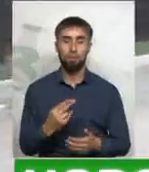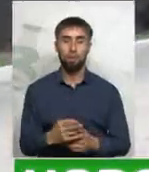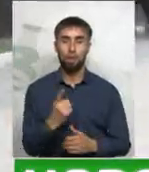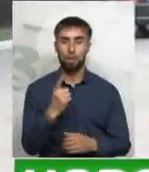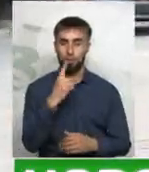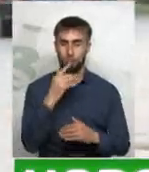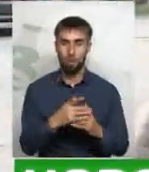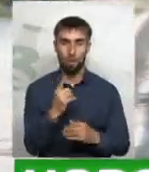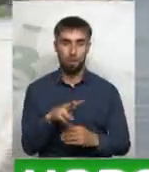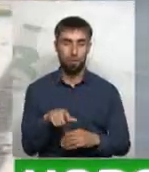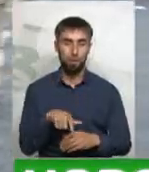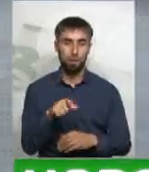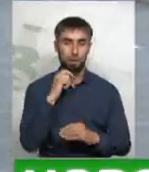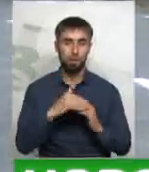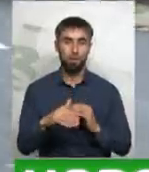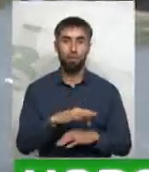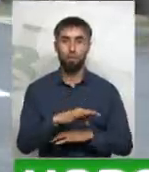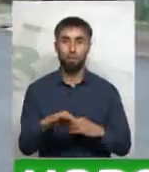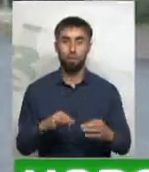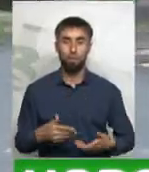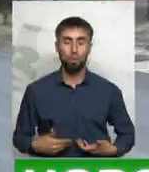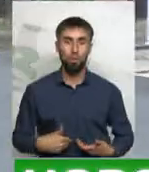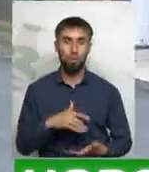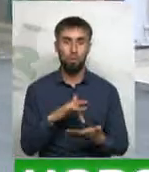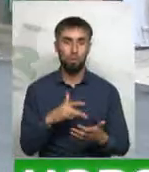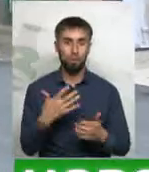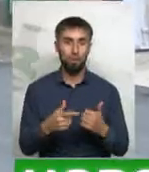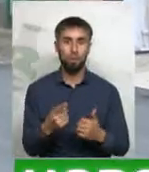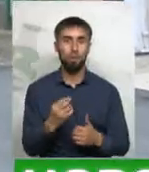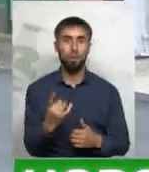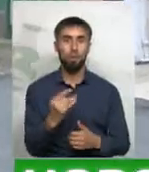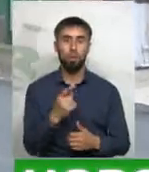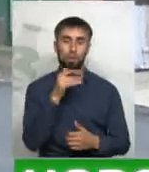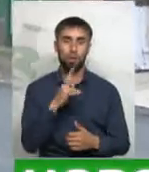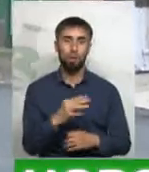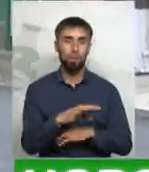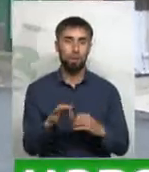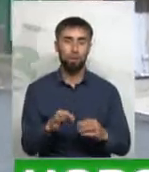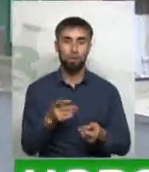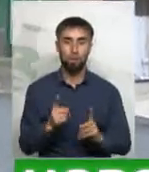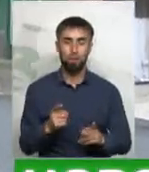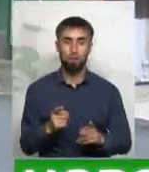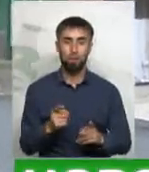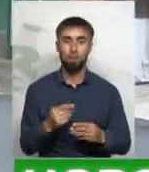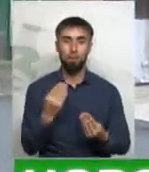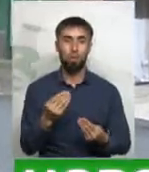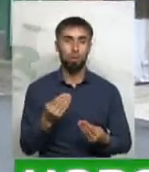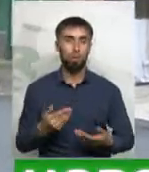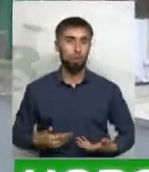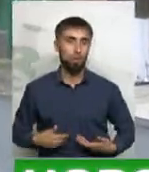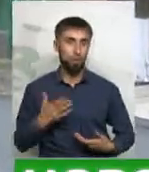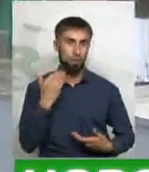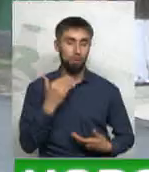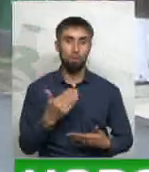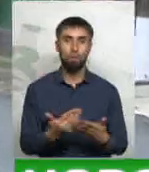километра асфальта проложили в рамках федерального проекта «Жилье и городская среда». Это не первый раз, когда наш проект реально упрощает жизнь граждан. Для одних это